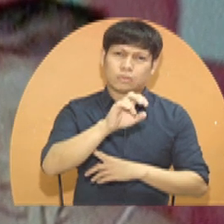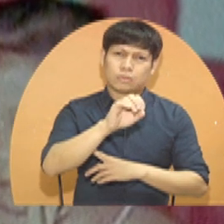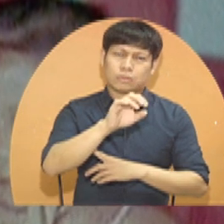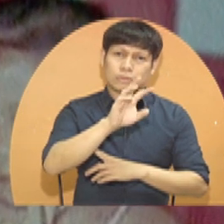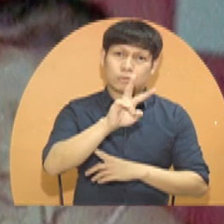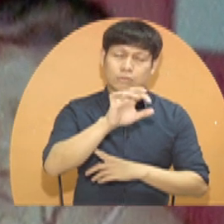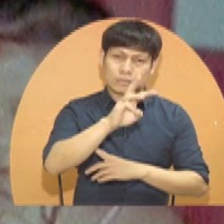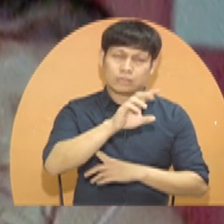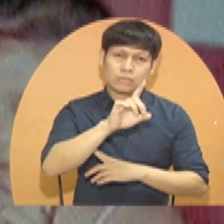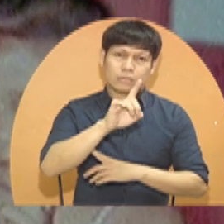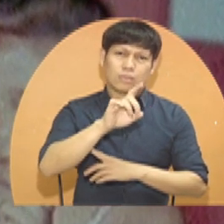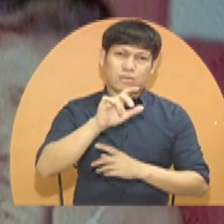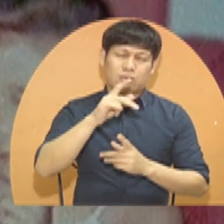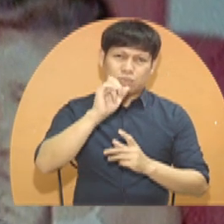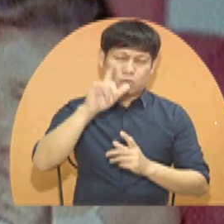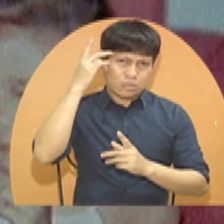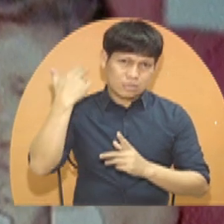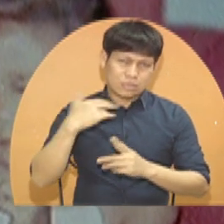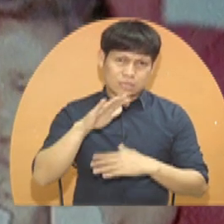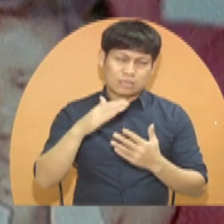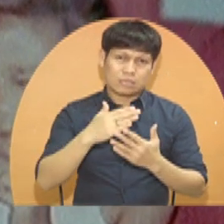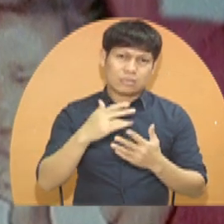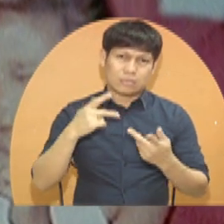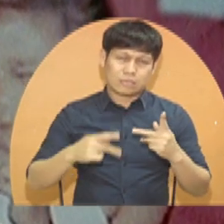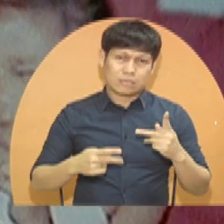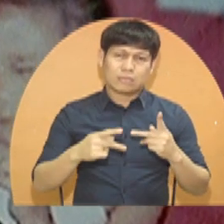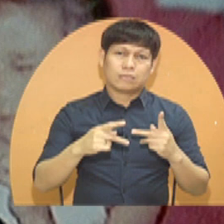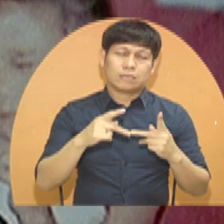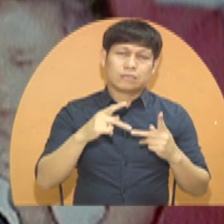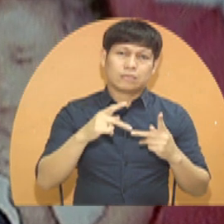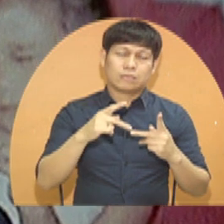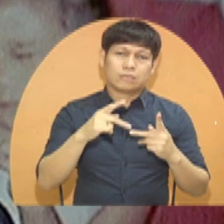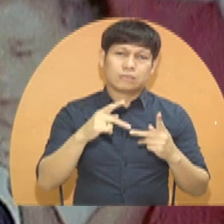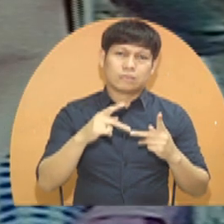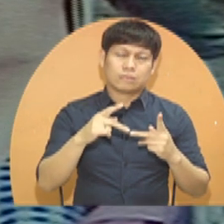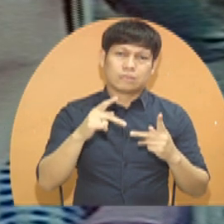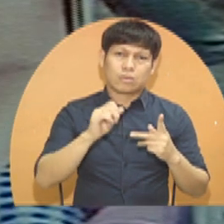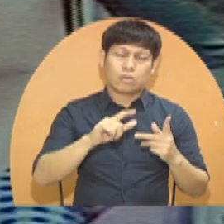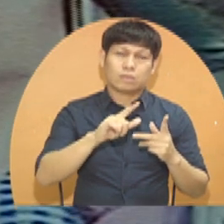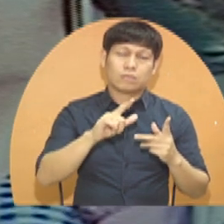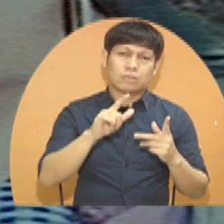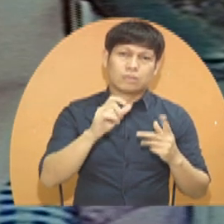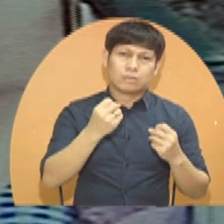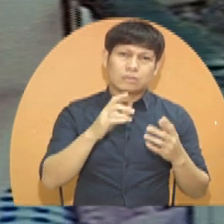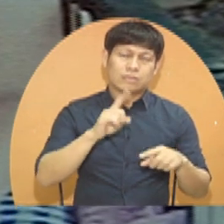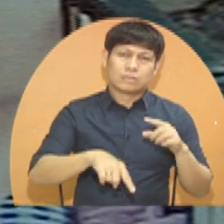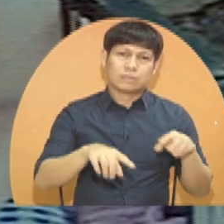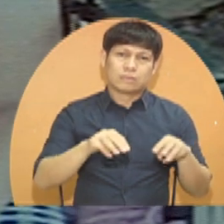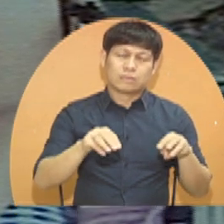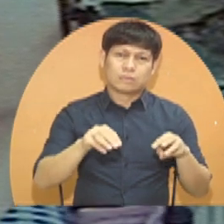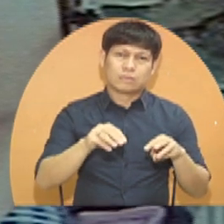26. Sobrang sakit po nung ulo, batok, likod. Tapos one day po, natapos din. Yung mga pa ako naman po, wala